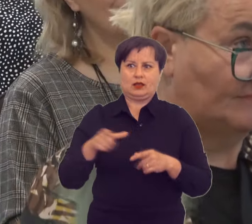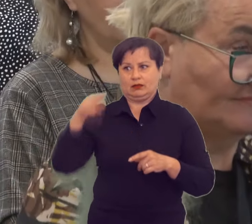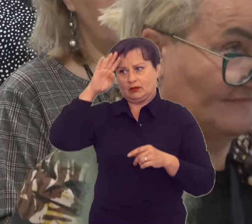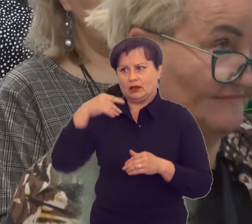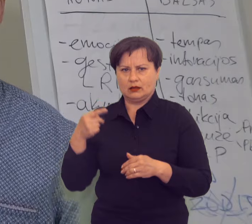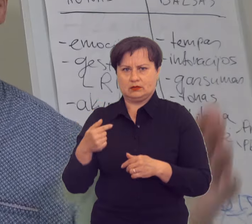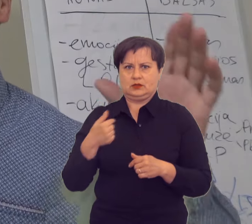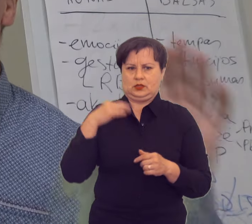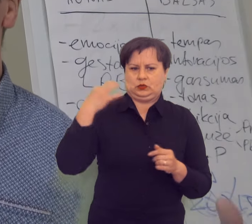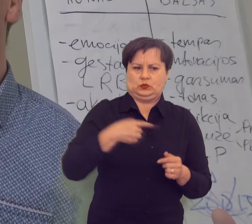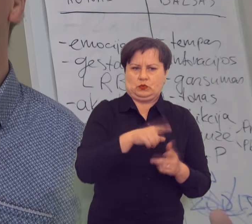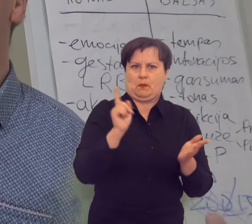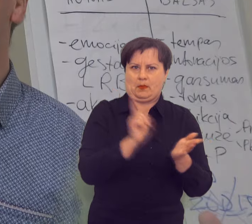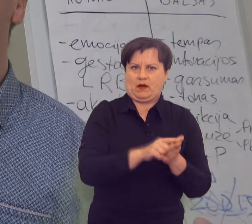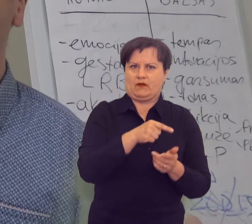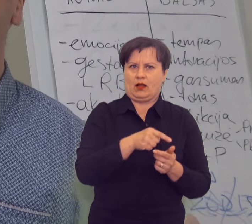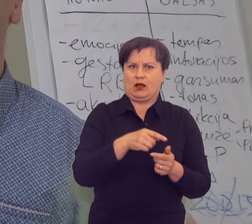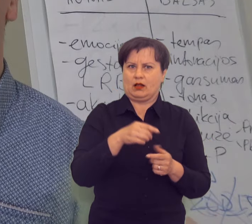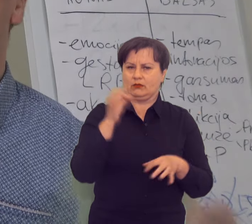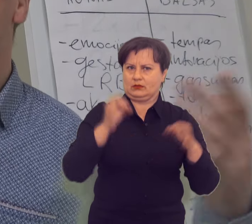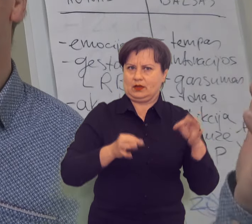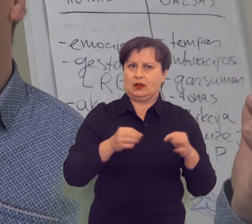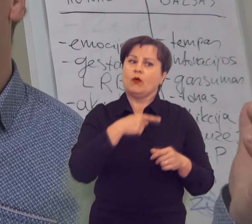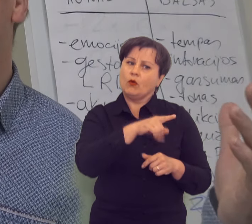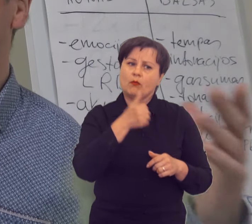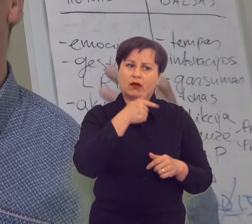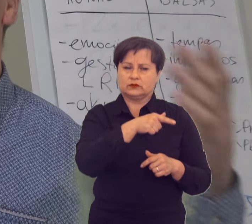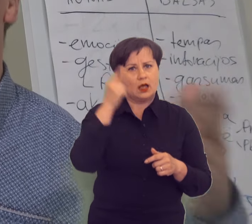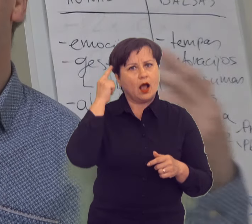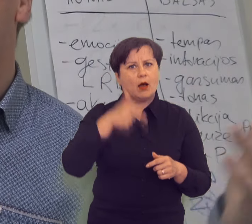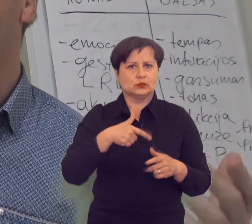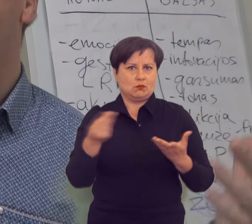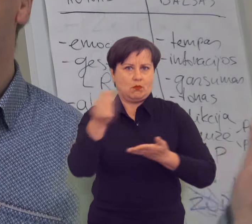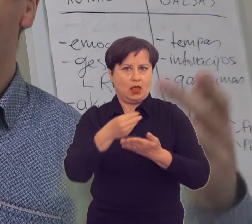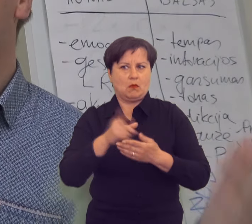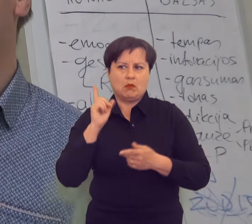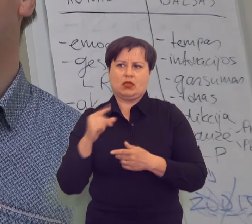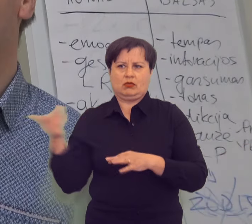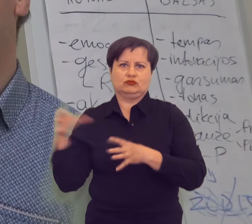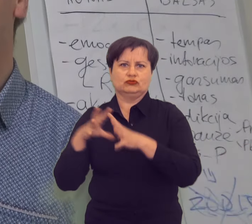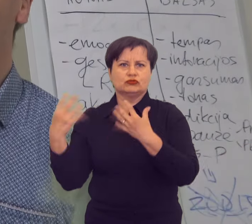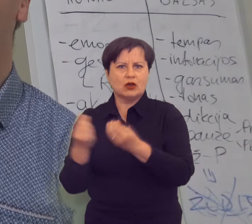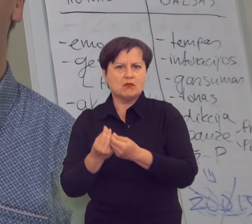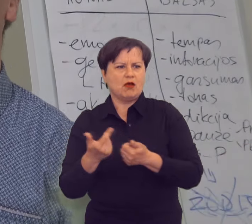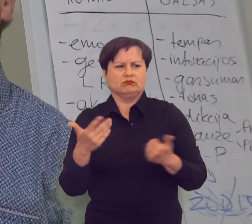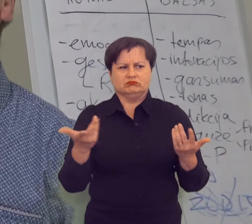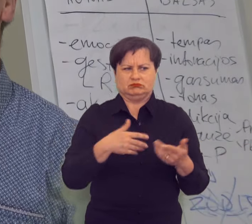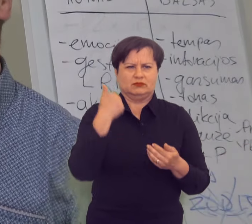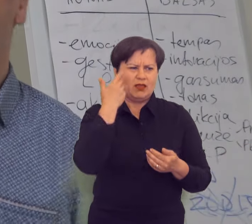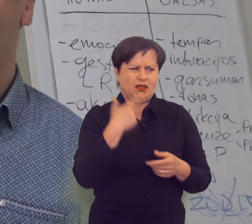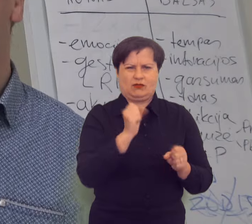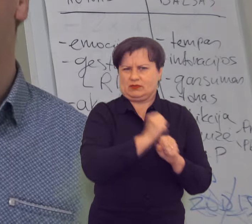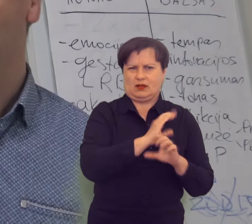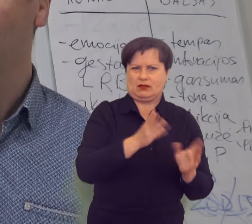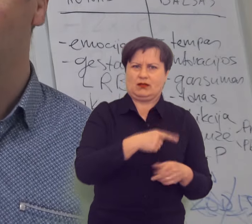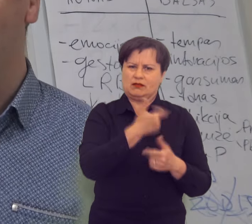teisininkas, tėtis, na ir sūnus turi būtinai būti, bet sūnus galbūt jo talentai yra menas, bet būna šeima sako, kad